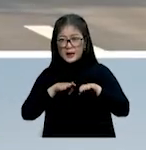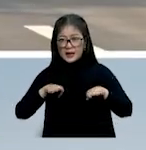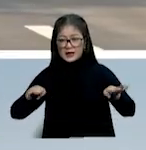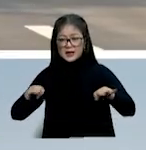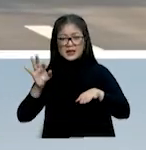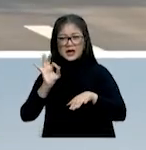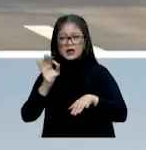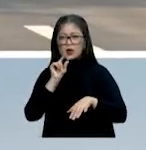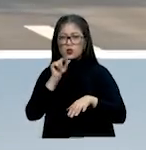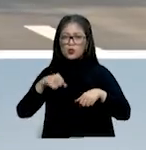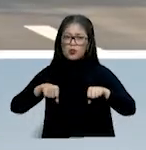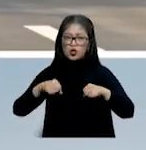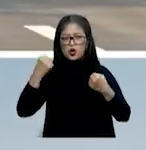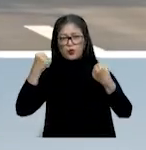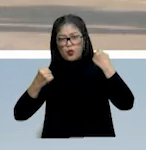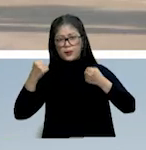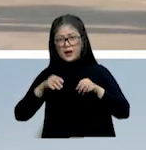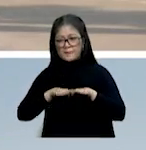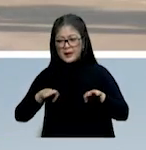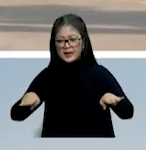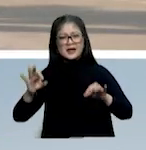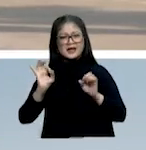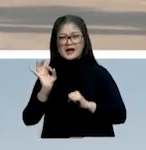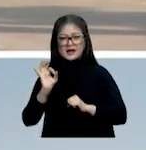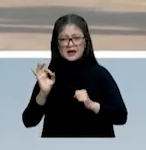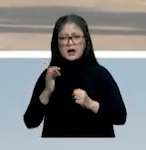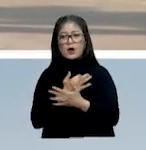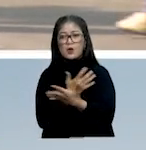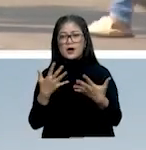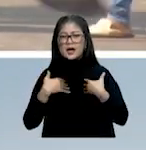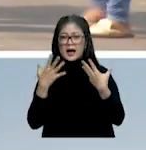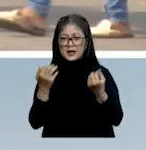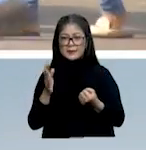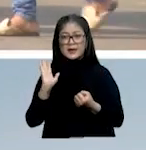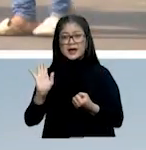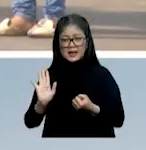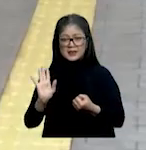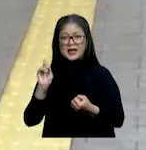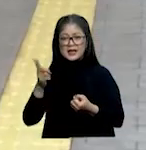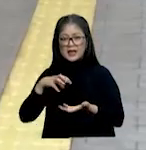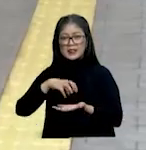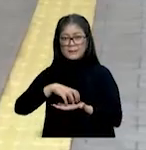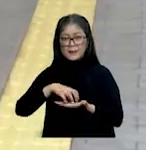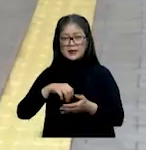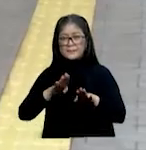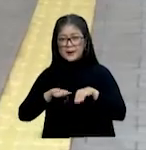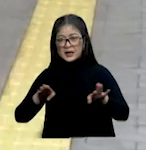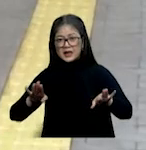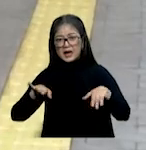yang membawa kendaraan pribadi. Dan masyarakat memang berharap nantinya akan disediakan lahan parkir di sini atau nanti akan